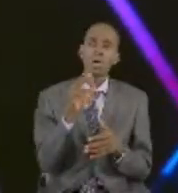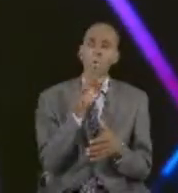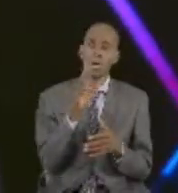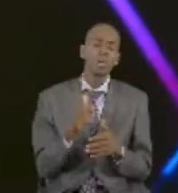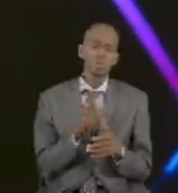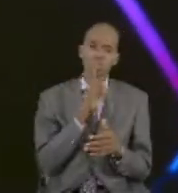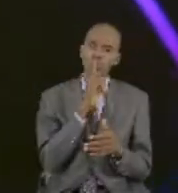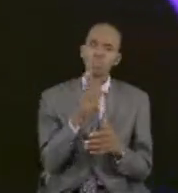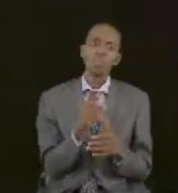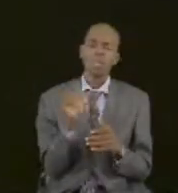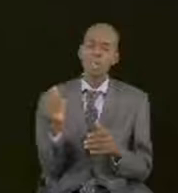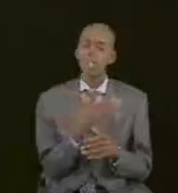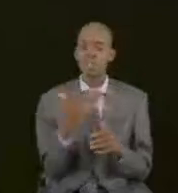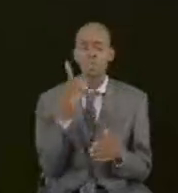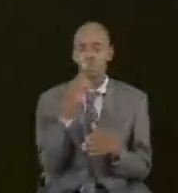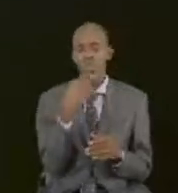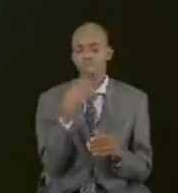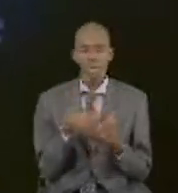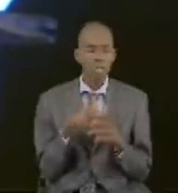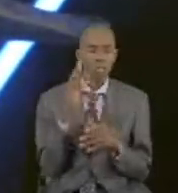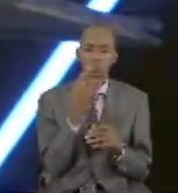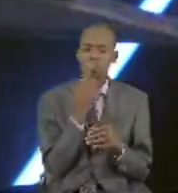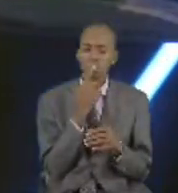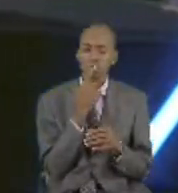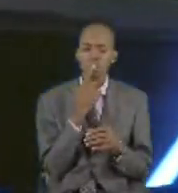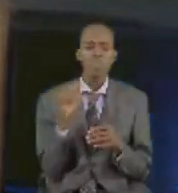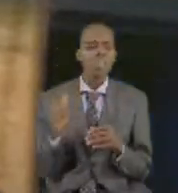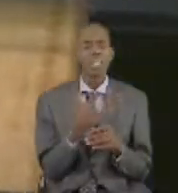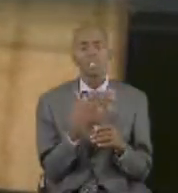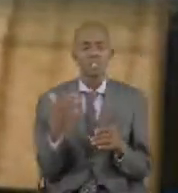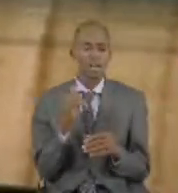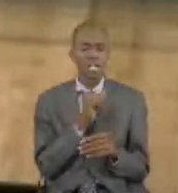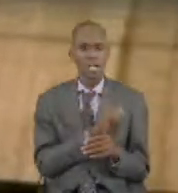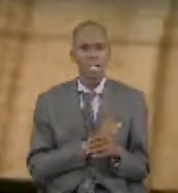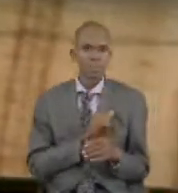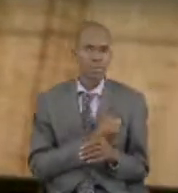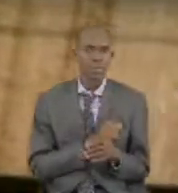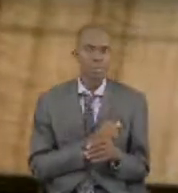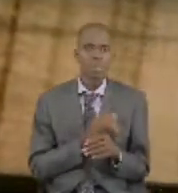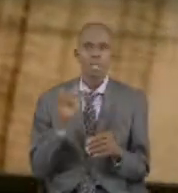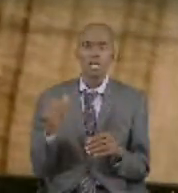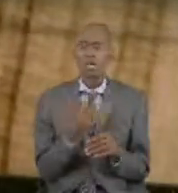Tout ce qui sort de toi, toute parole, toute attitude,